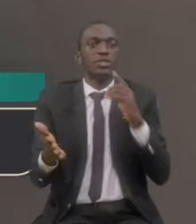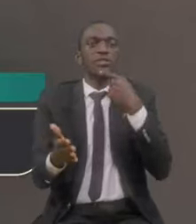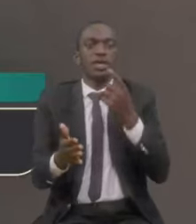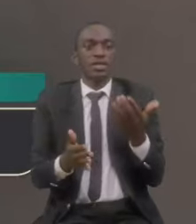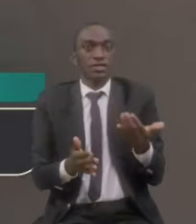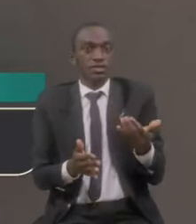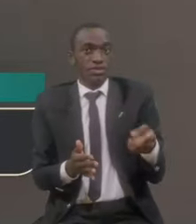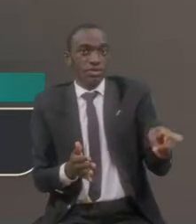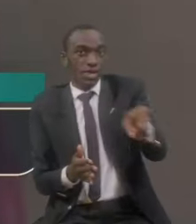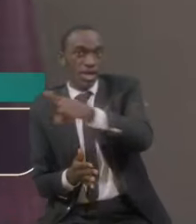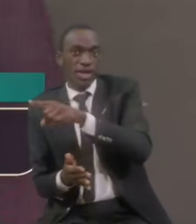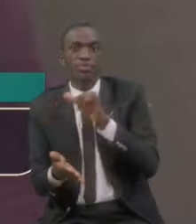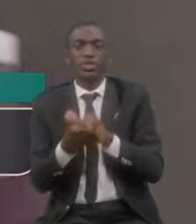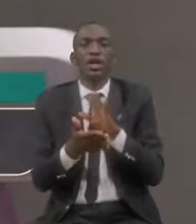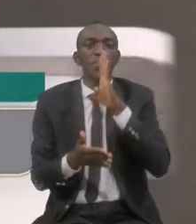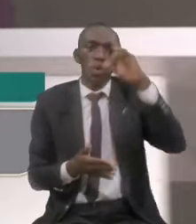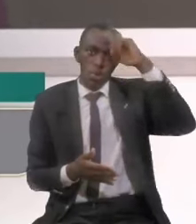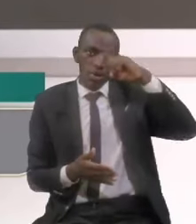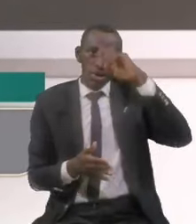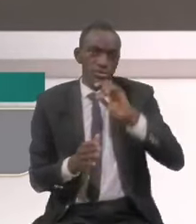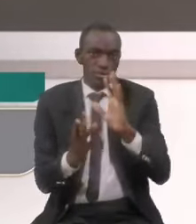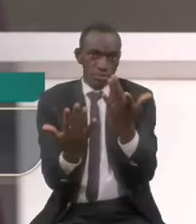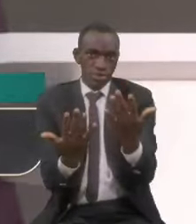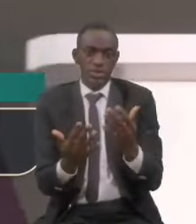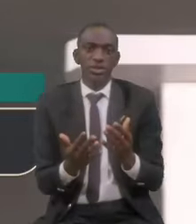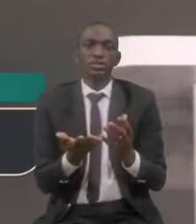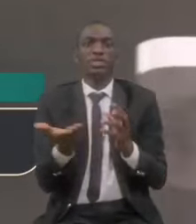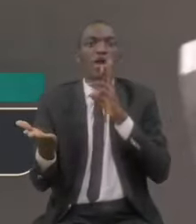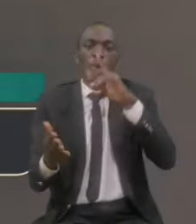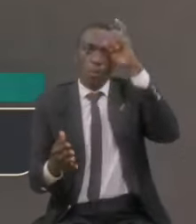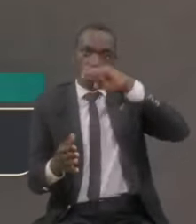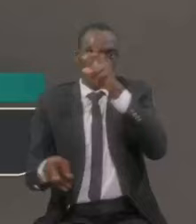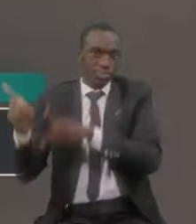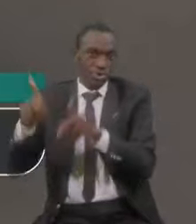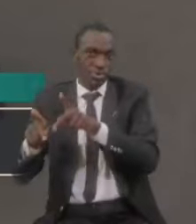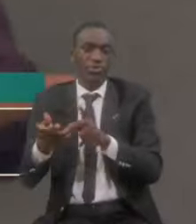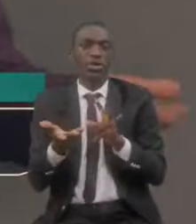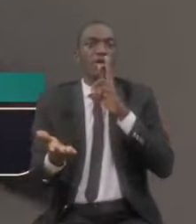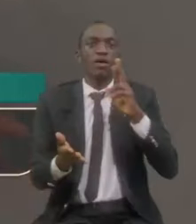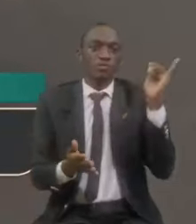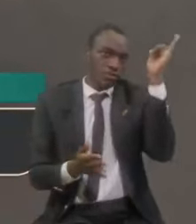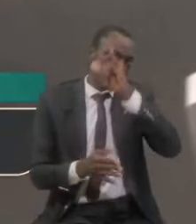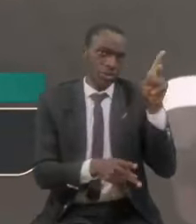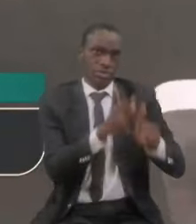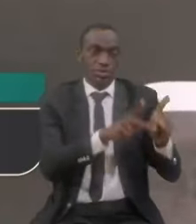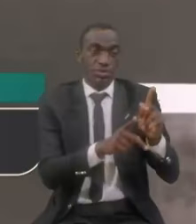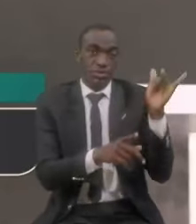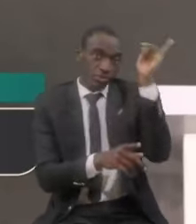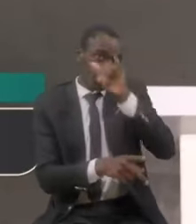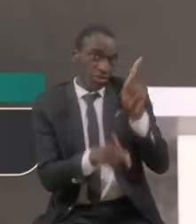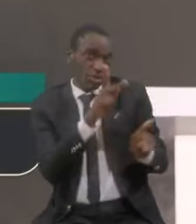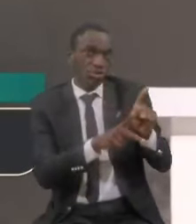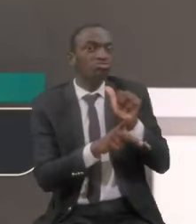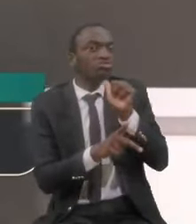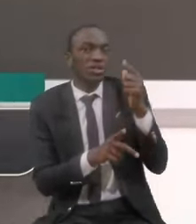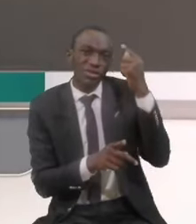Ceux qui auront été intelligents, attendez, il y a des gens intelligents, des gens insensés. Il y a des gens qui ne pensent pas à l'avenir, il y a des gens, les insensés, ne pensent pas